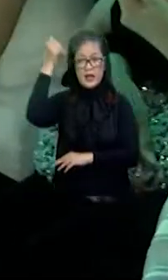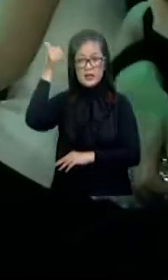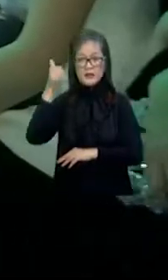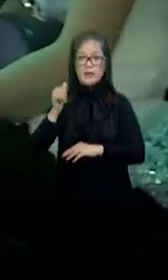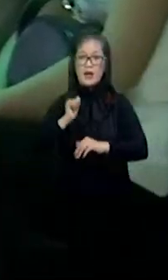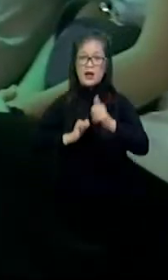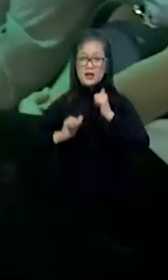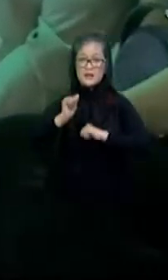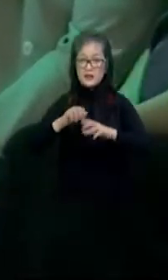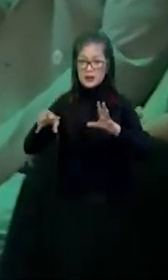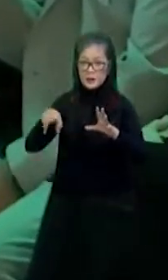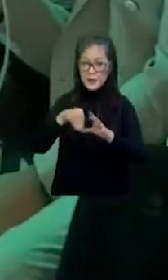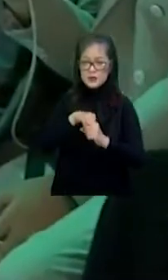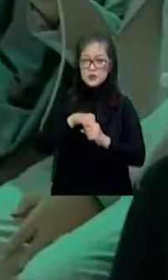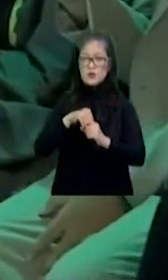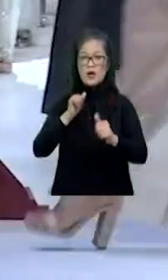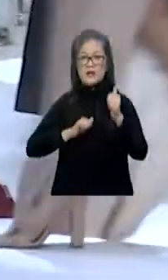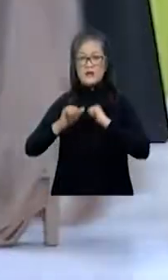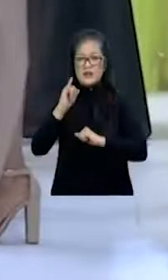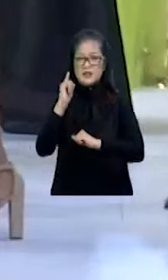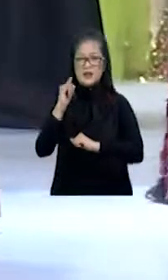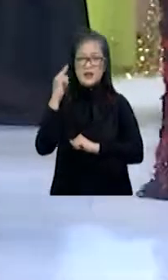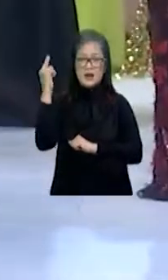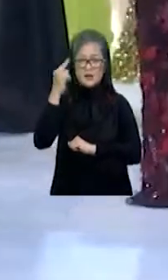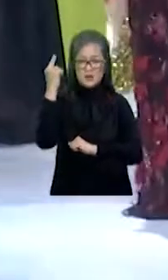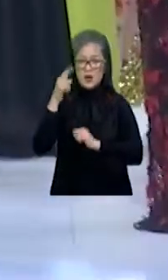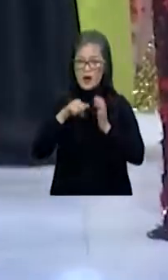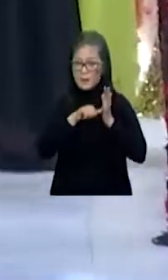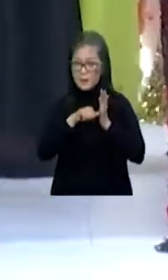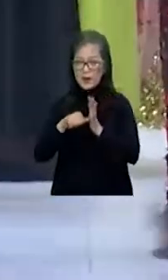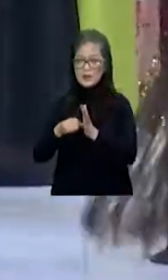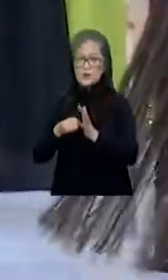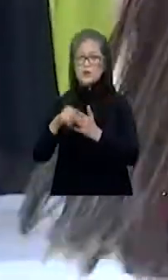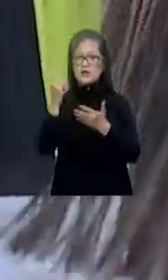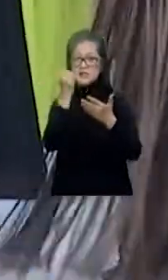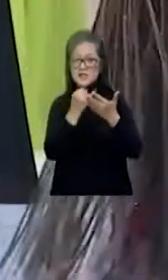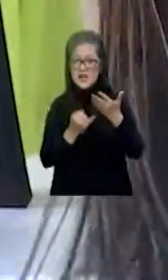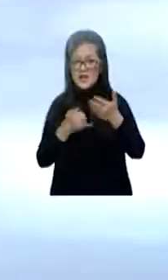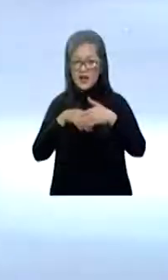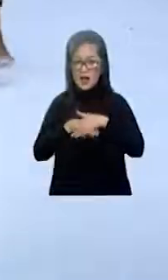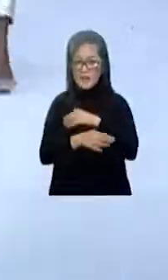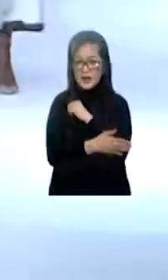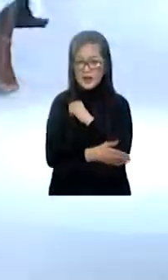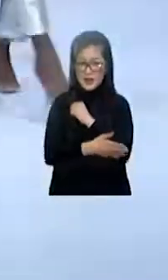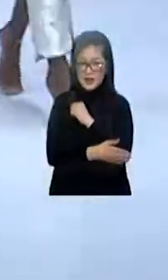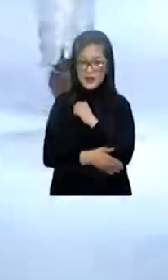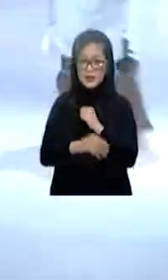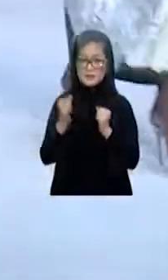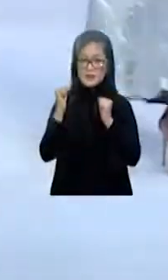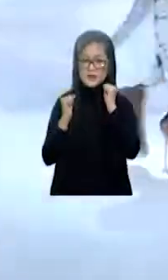desainer Indonesia untuk go internasional, sehingga industri mode dalam negeri bisa bersaing di pasar global. Dari